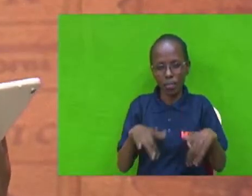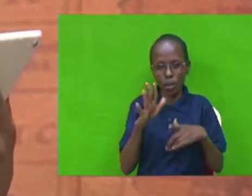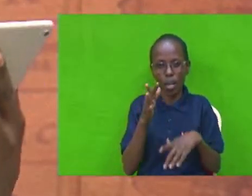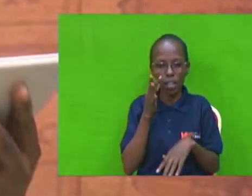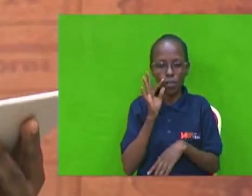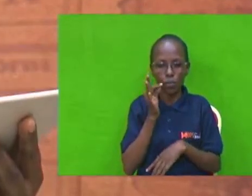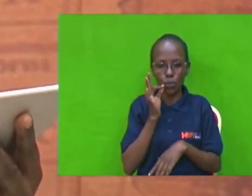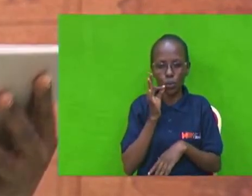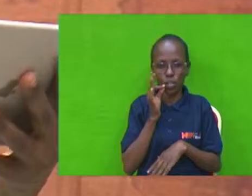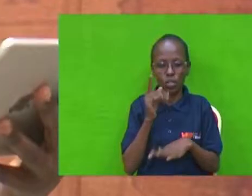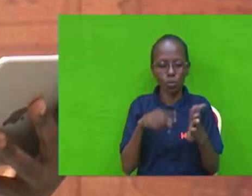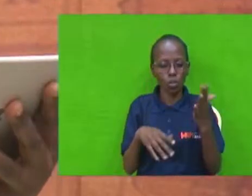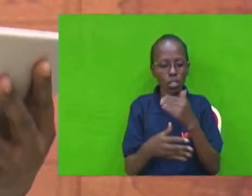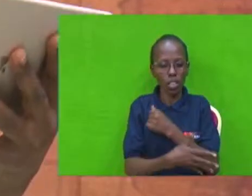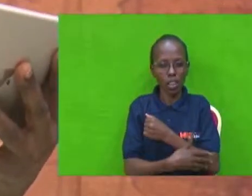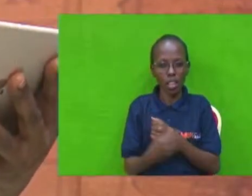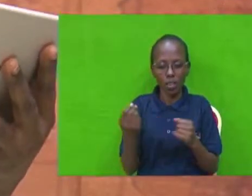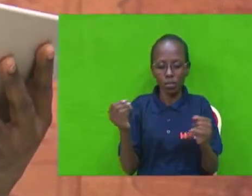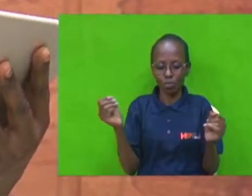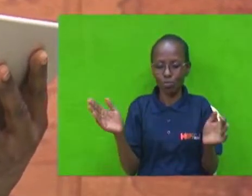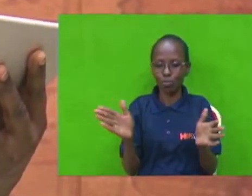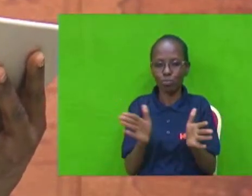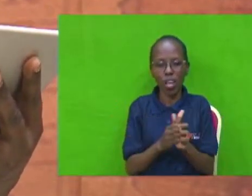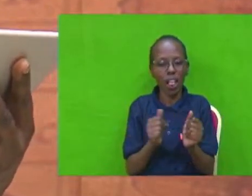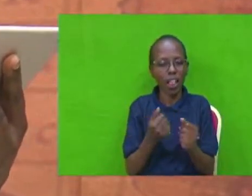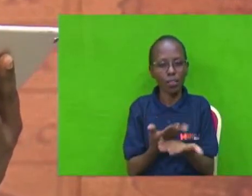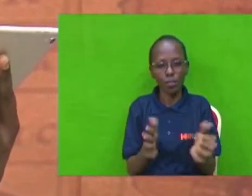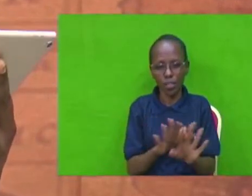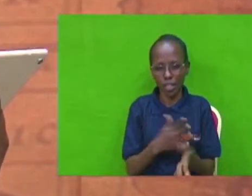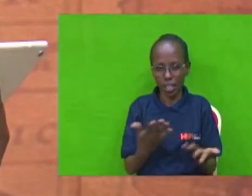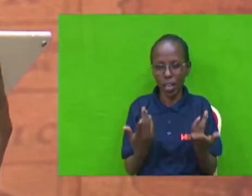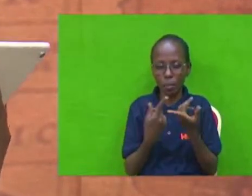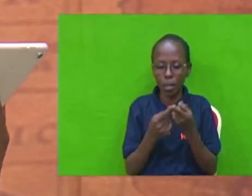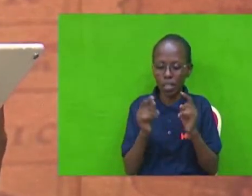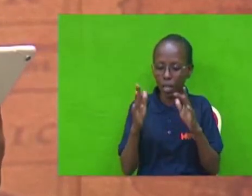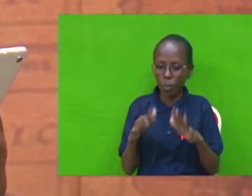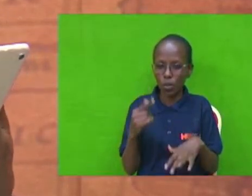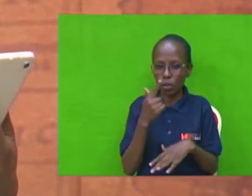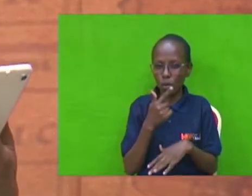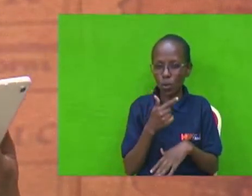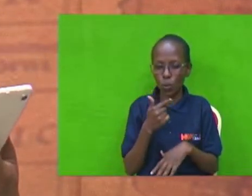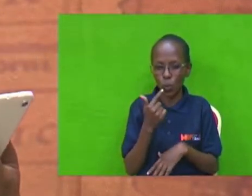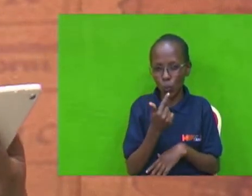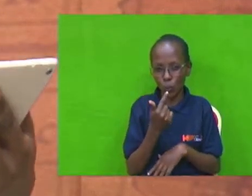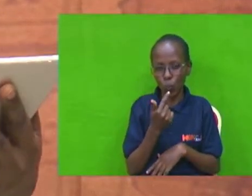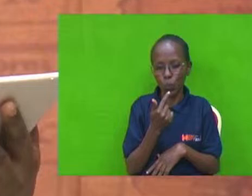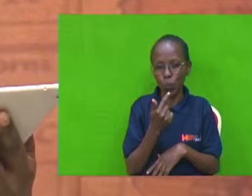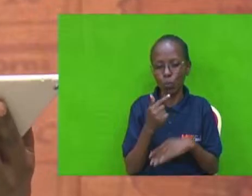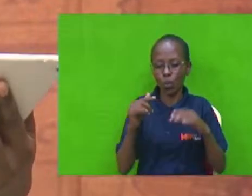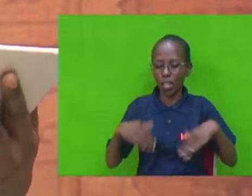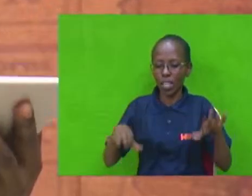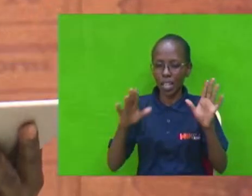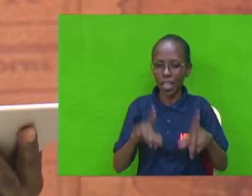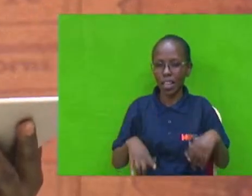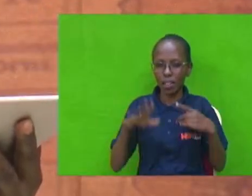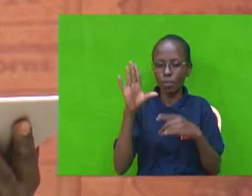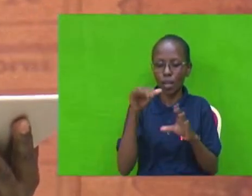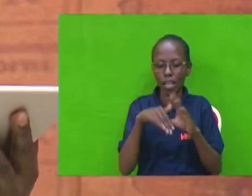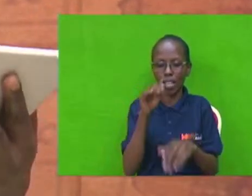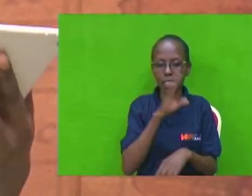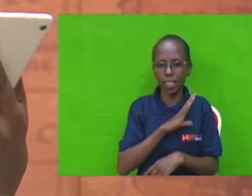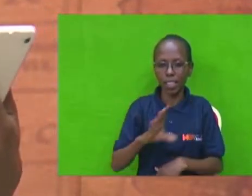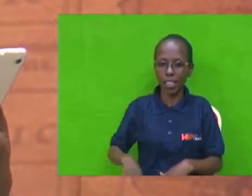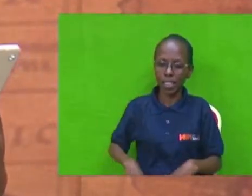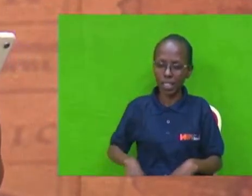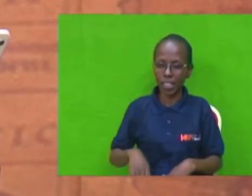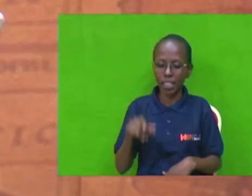yake ni kuiba, kuua, kufanya vitu hivyo vyote. Lakini mtu ambaye amesalimisha maisha yake kwa Kristo, pia